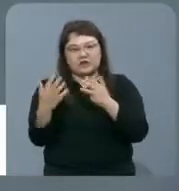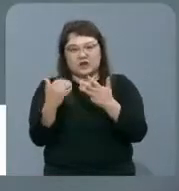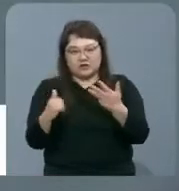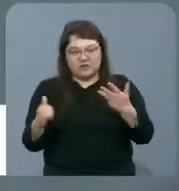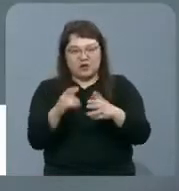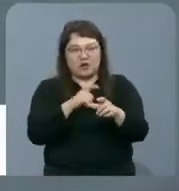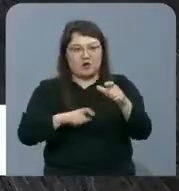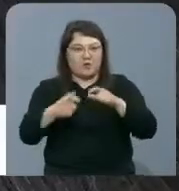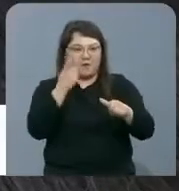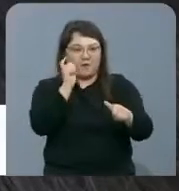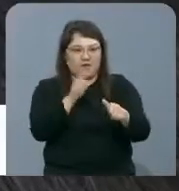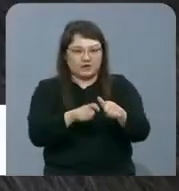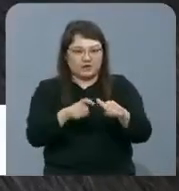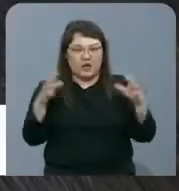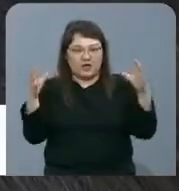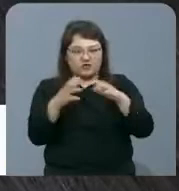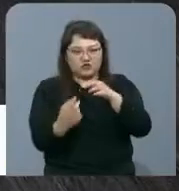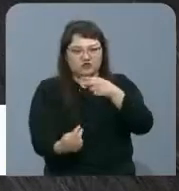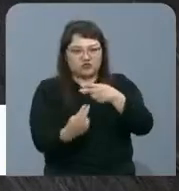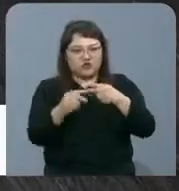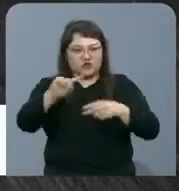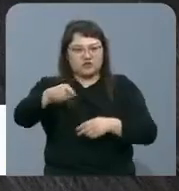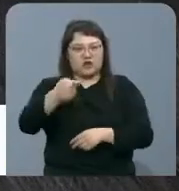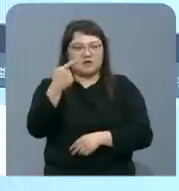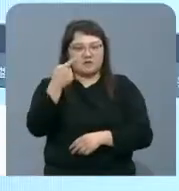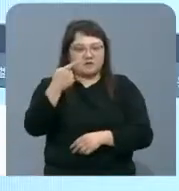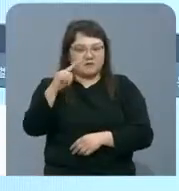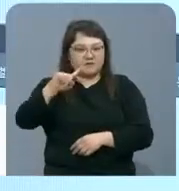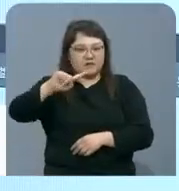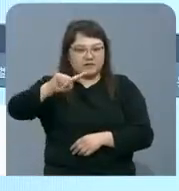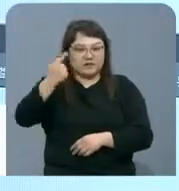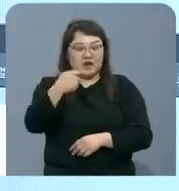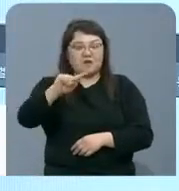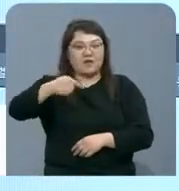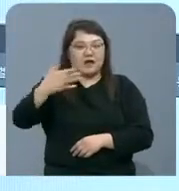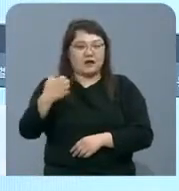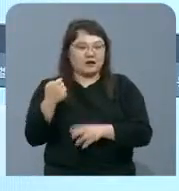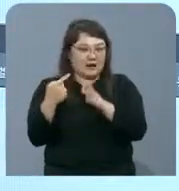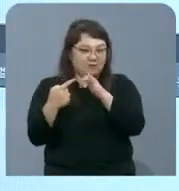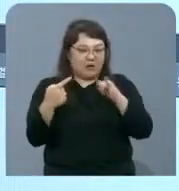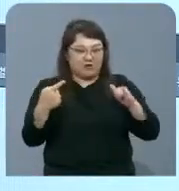8명이 확진돼 누적 확진자 수는 1,191명으로 집계됐고